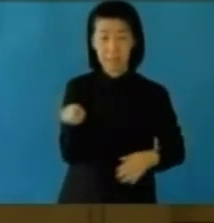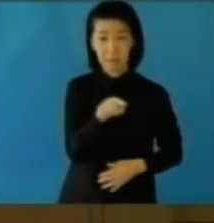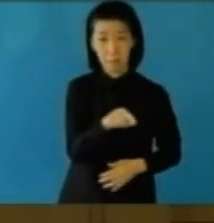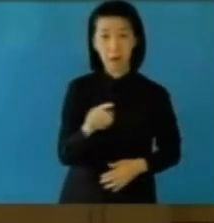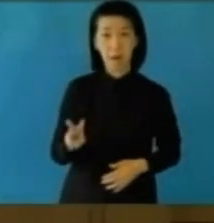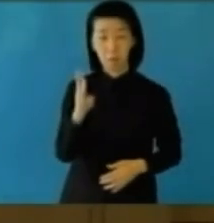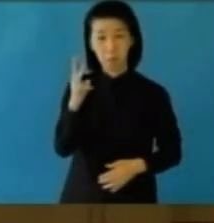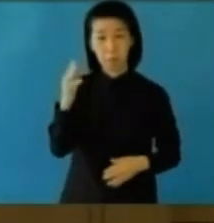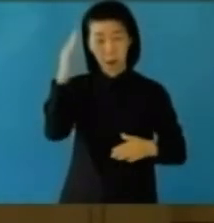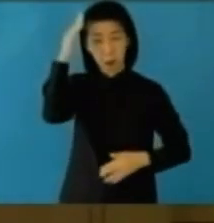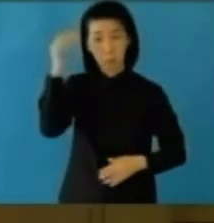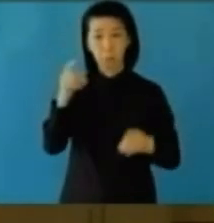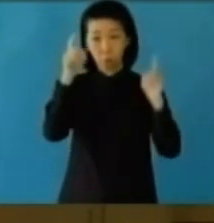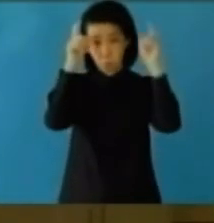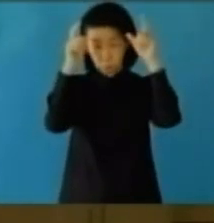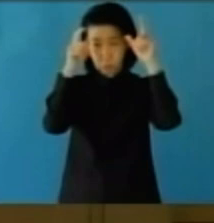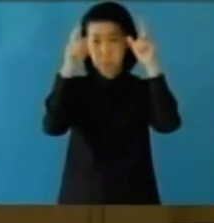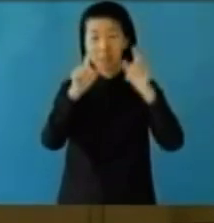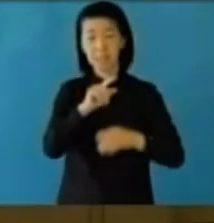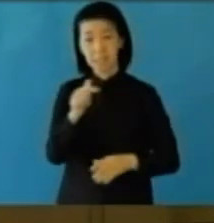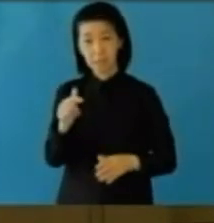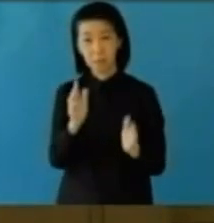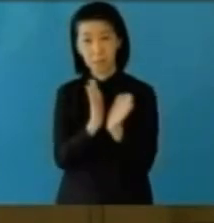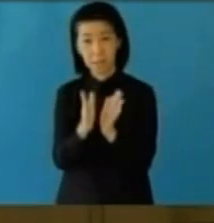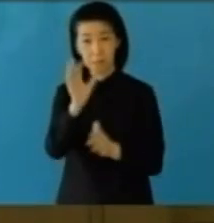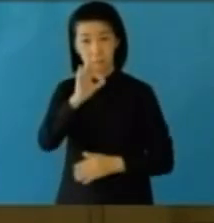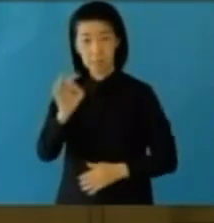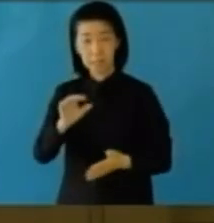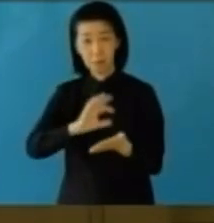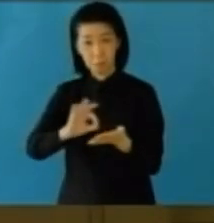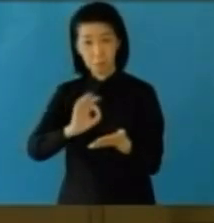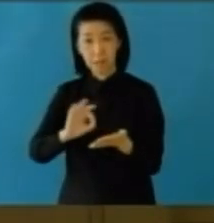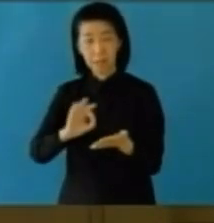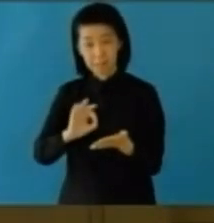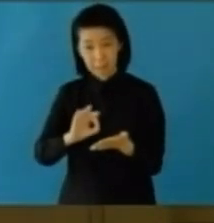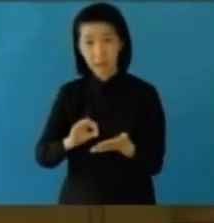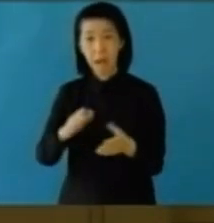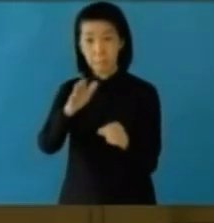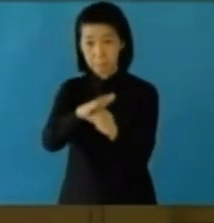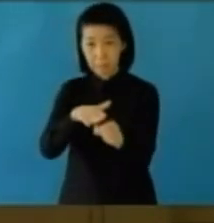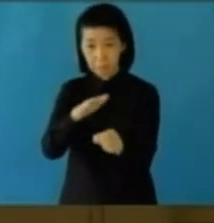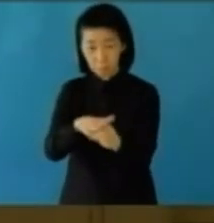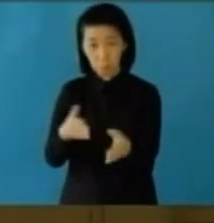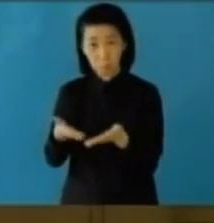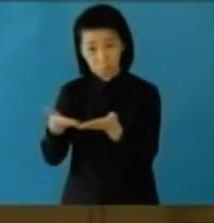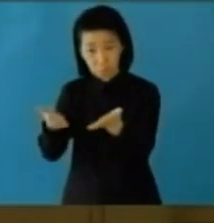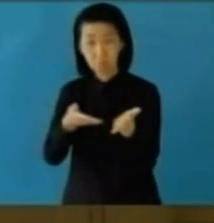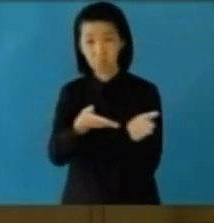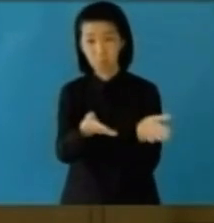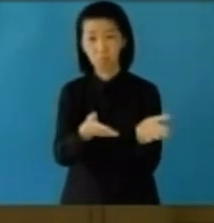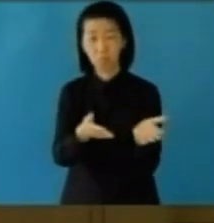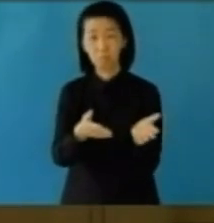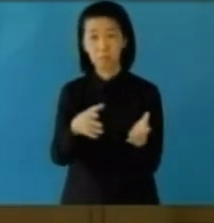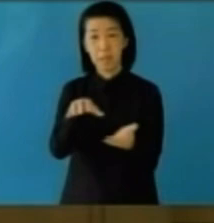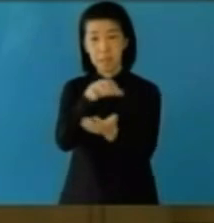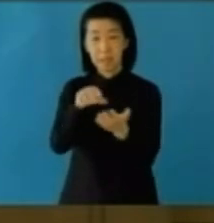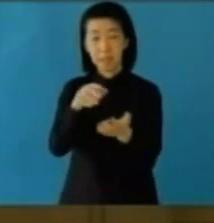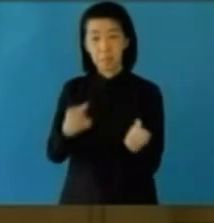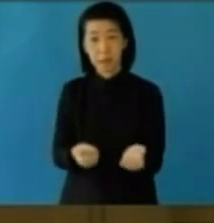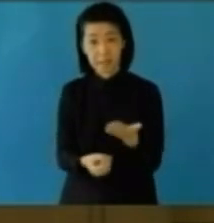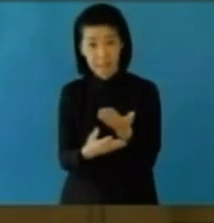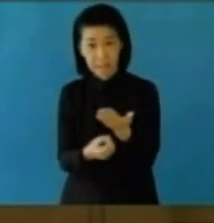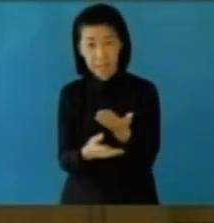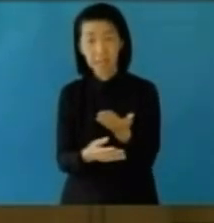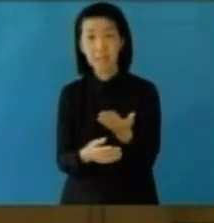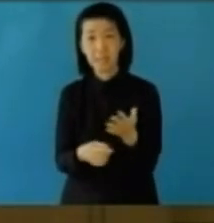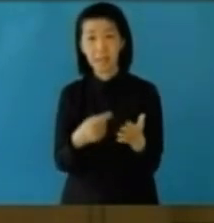島黒牛をはじめとする県産品を使った式典弁当を提供するほか、薩摩焼きで製作した参加賞